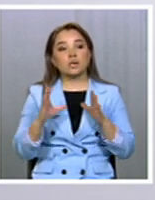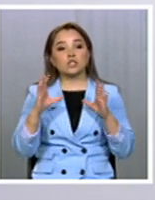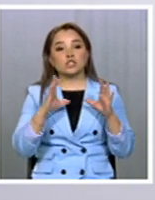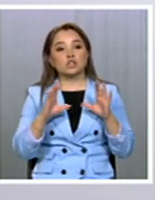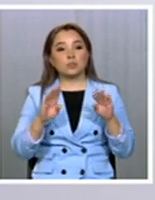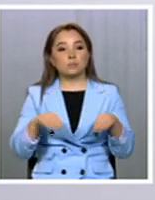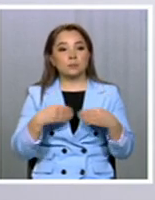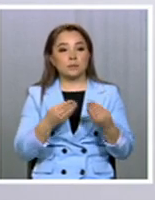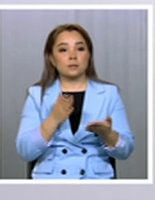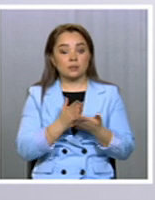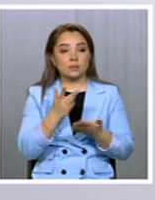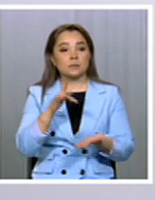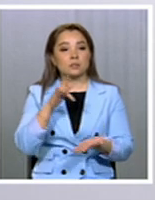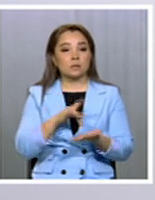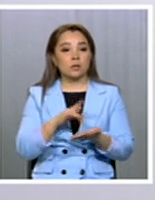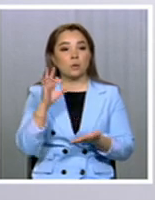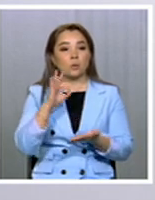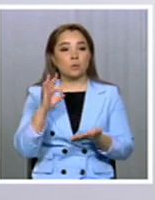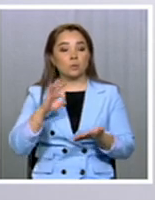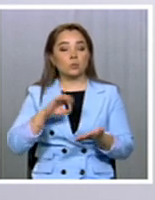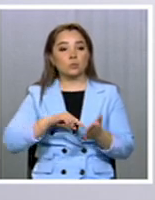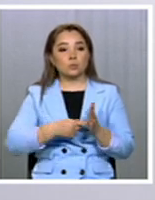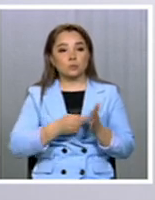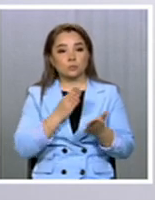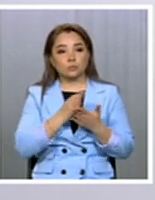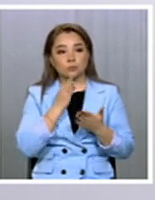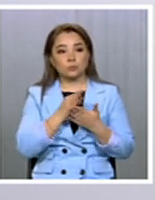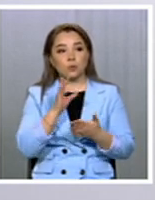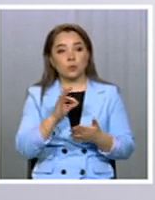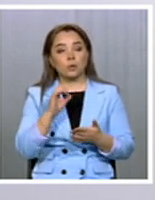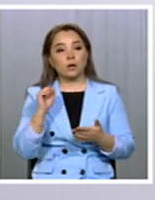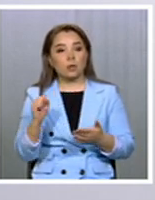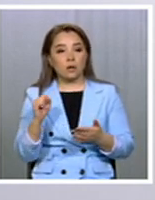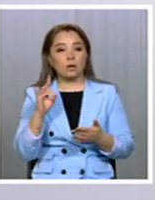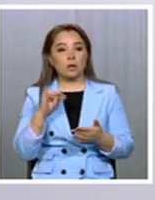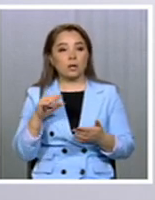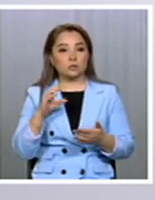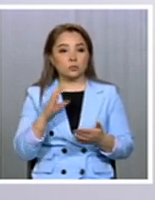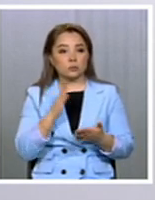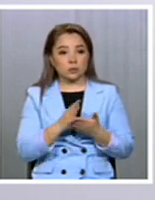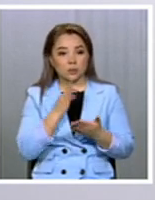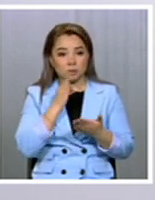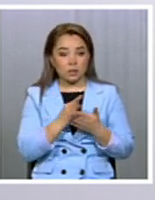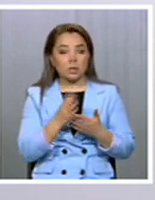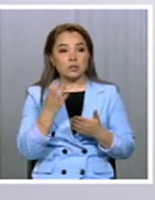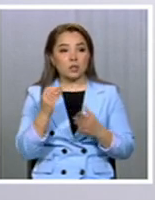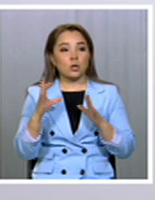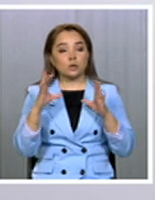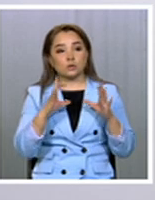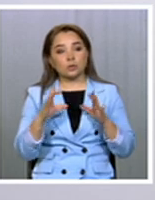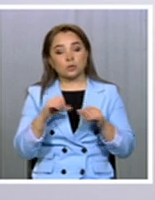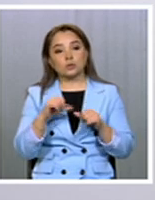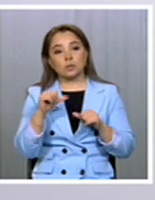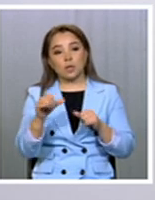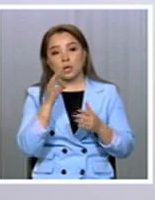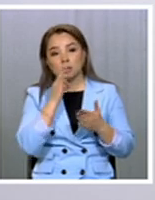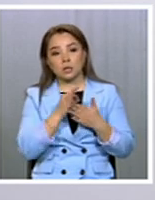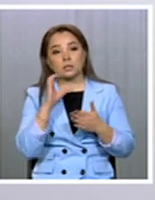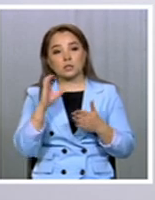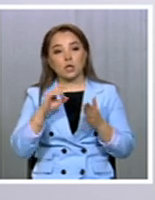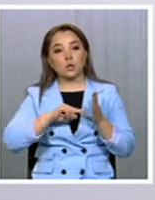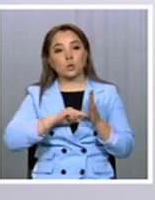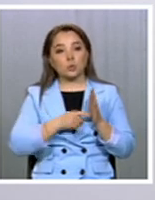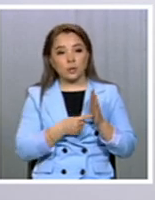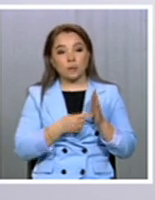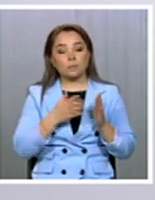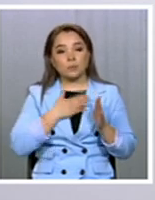берілген, яғни центрі О нүктесі болатын, ОА радиус, және осы шеңберден тыш жатқан С нүктесінен